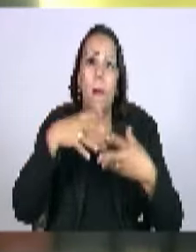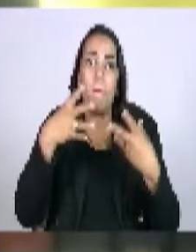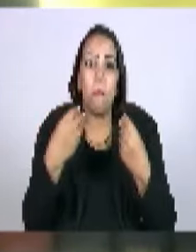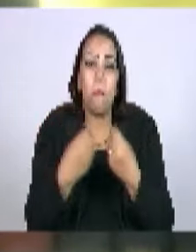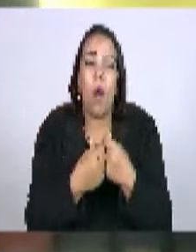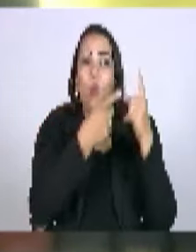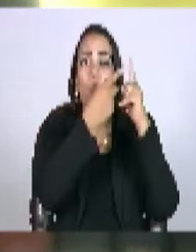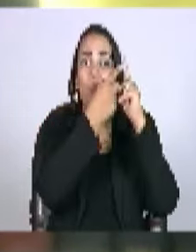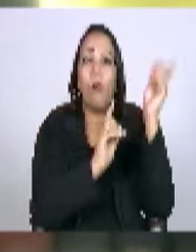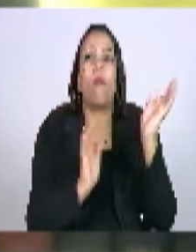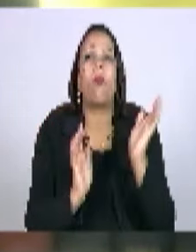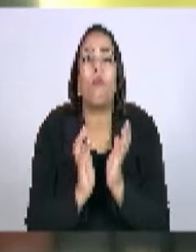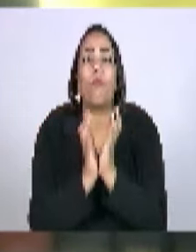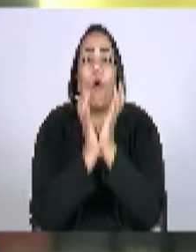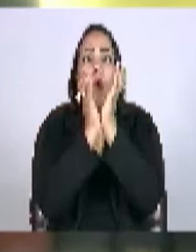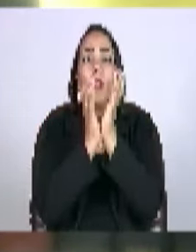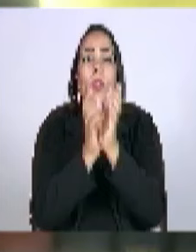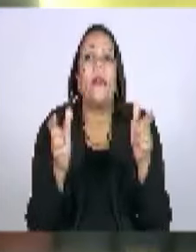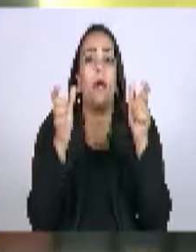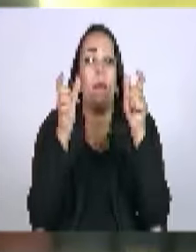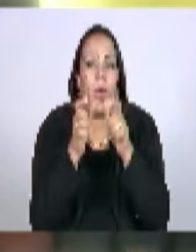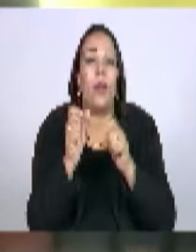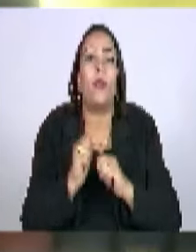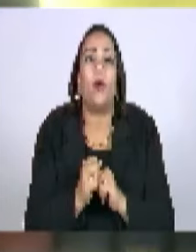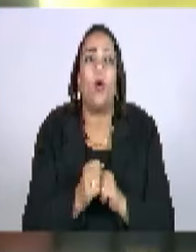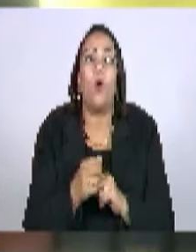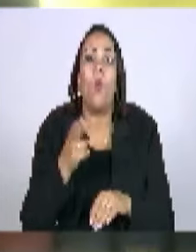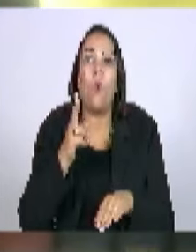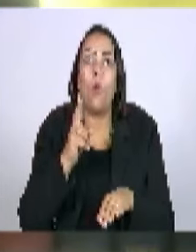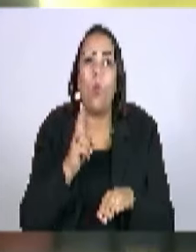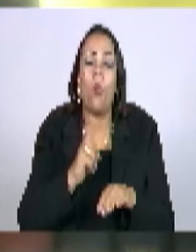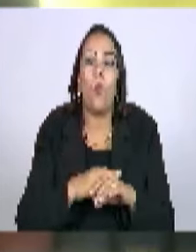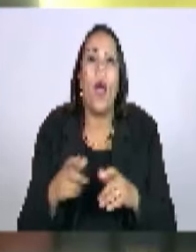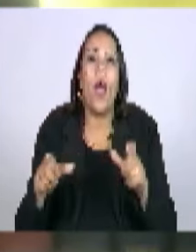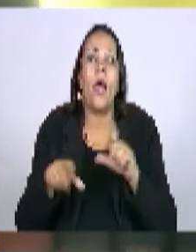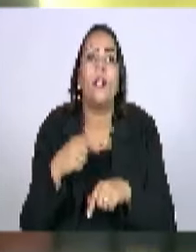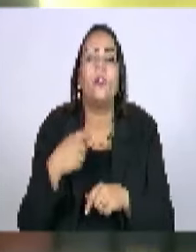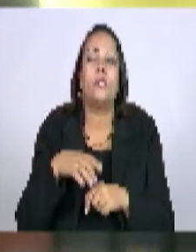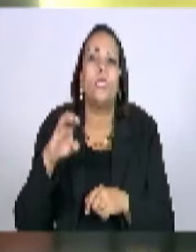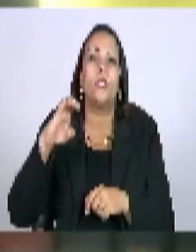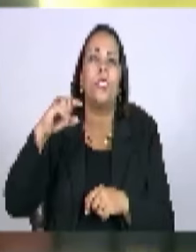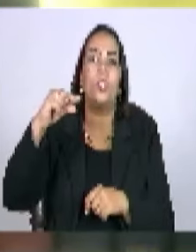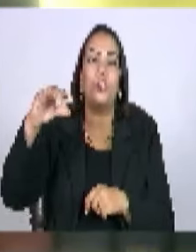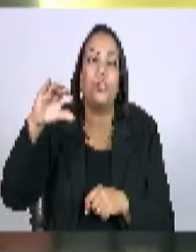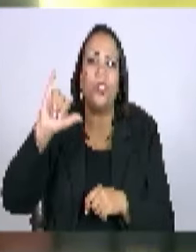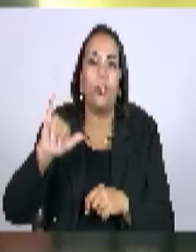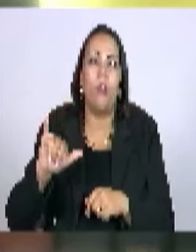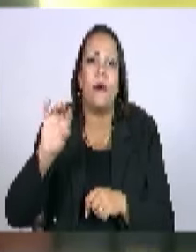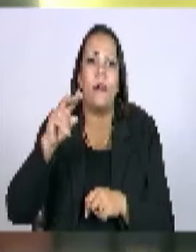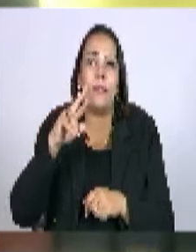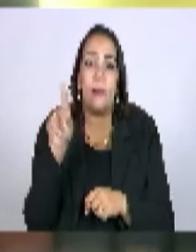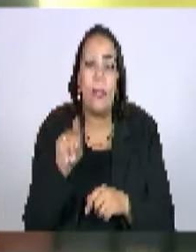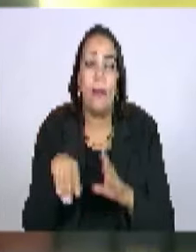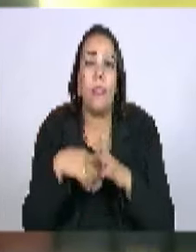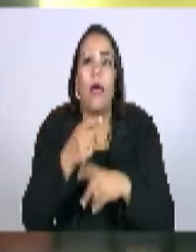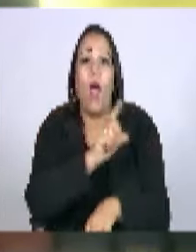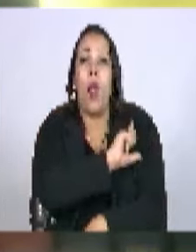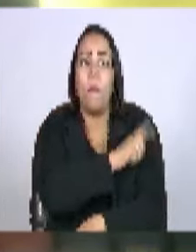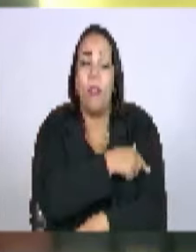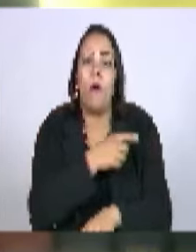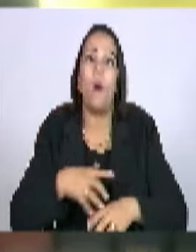بين وزاره التضامن الاجتماعي وهيئه جي اي زد الالمانيه و الاتحاد الاوروبي